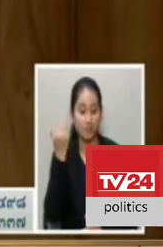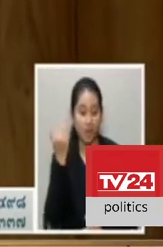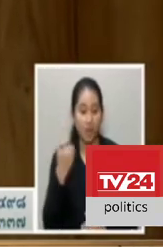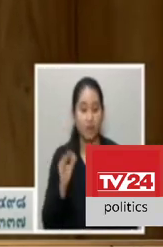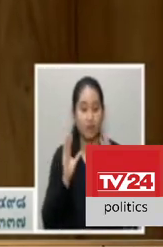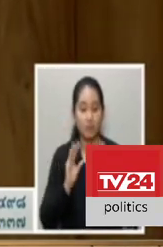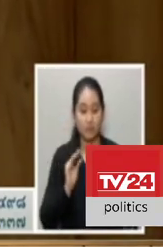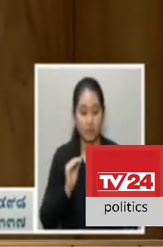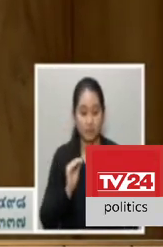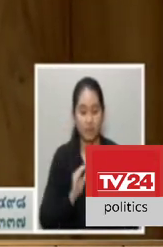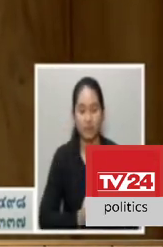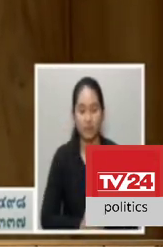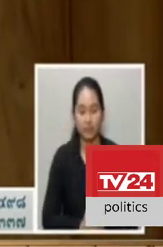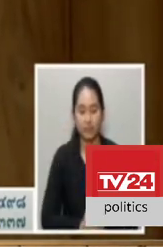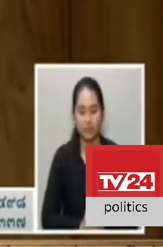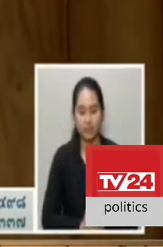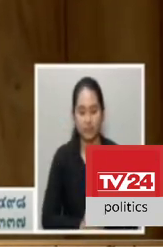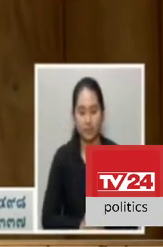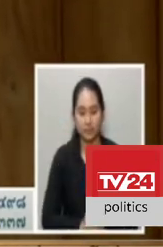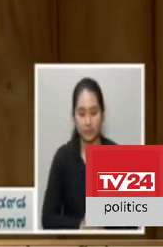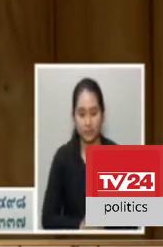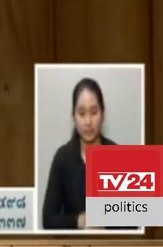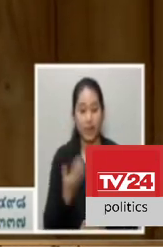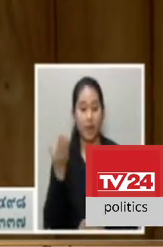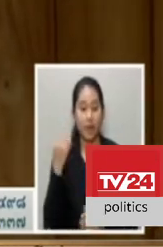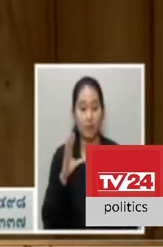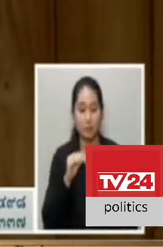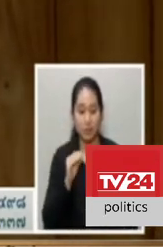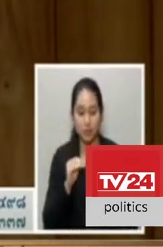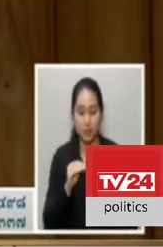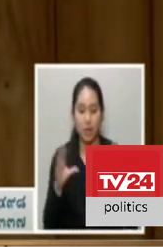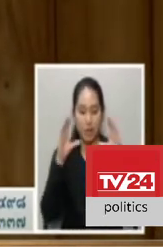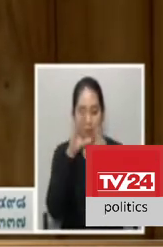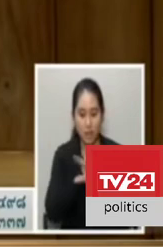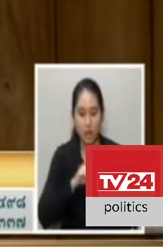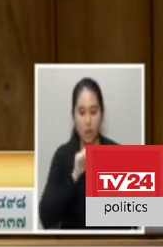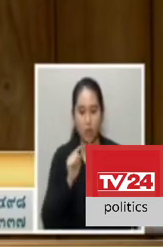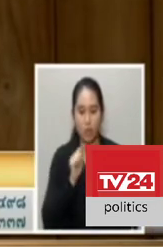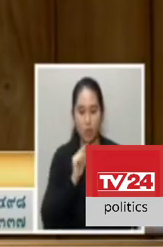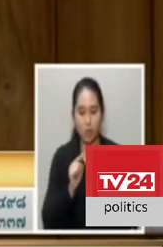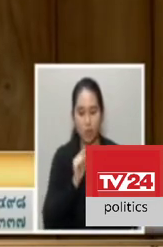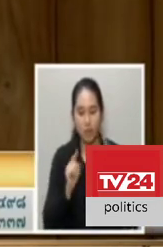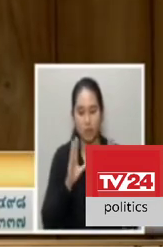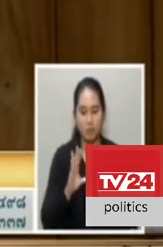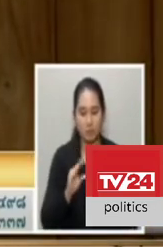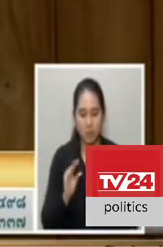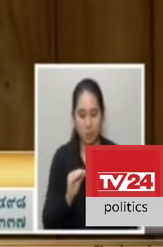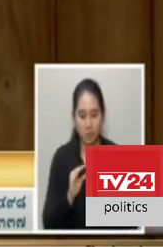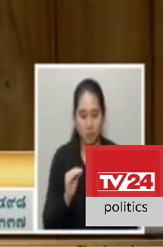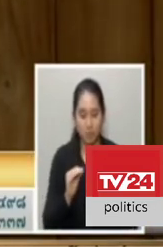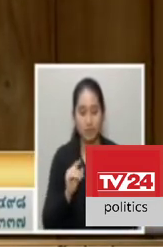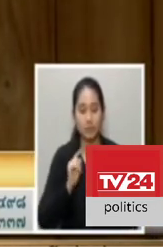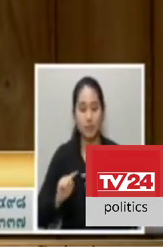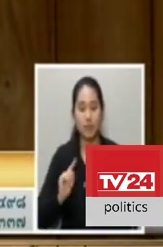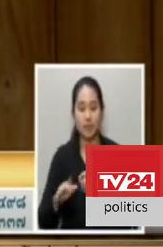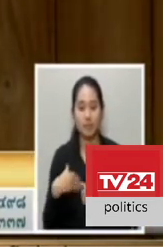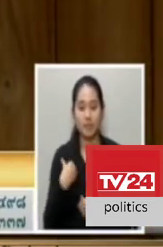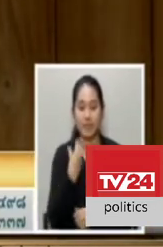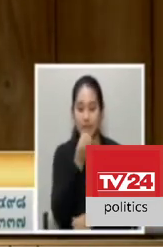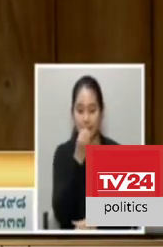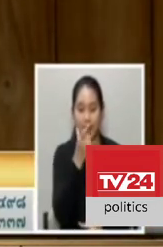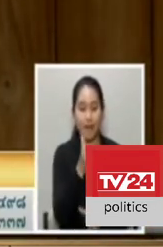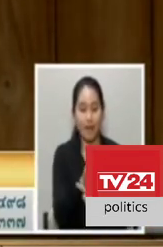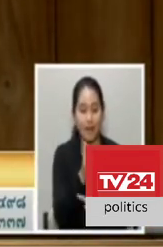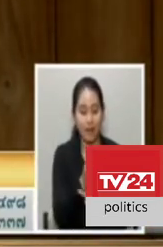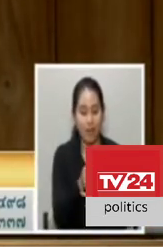นหลังจากที่มีการเจรจากันข้ามคืนโดยเฉพาะช่วงที่มีงานเลี้ยงกาลาดินเนอร์แล้วก็